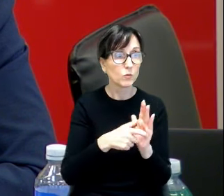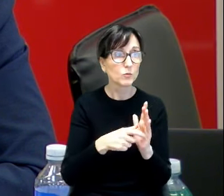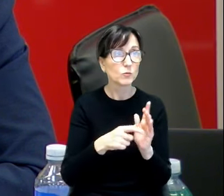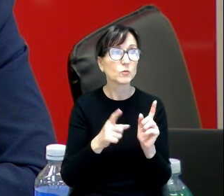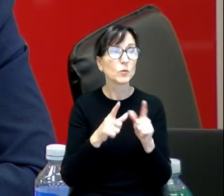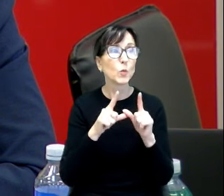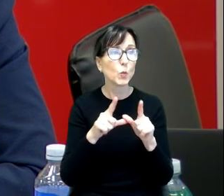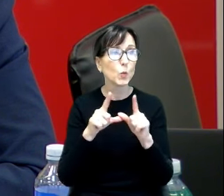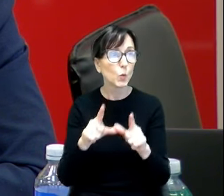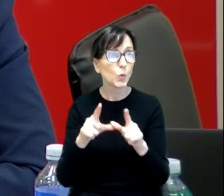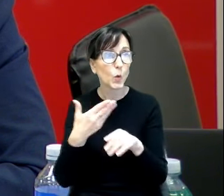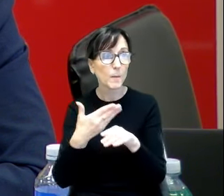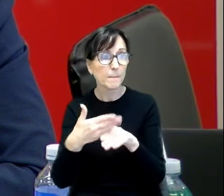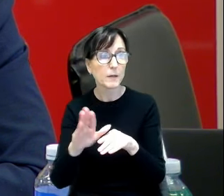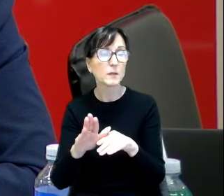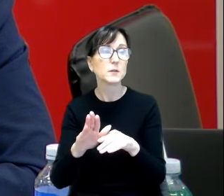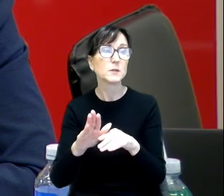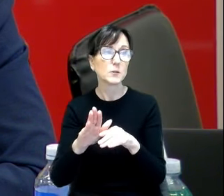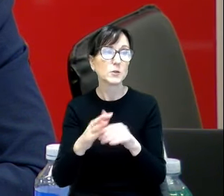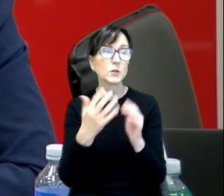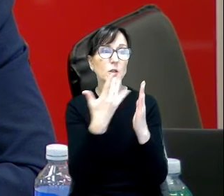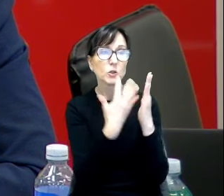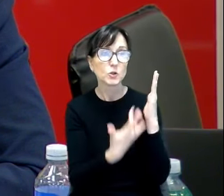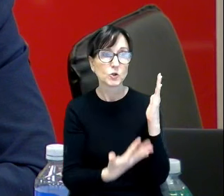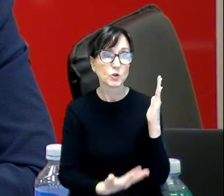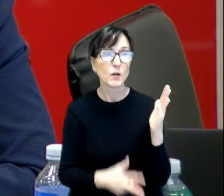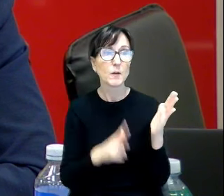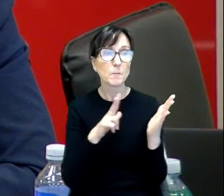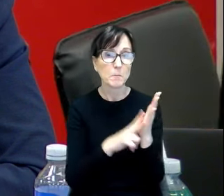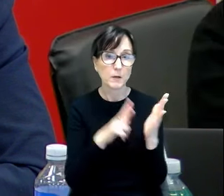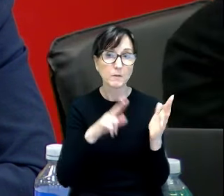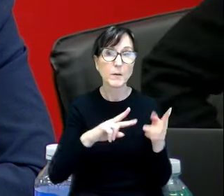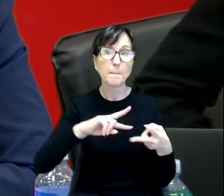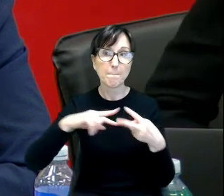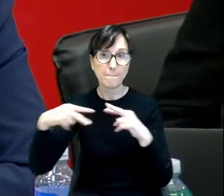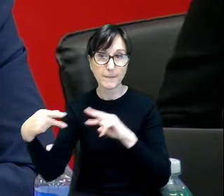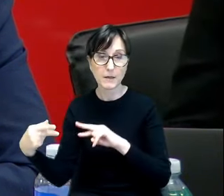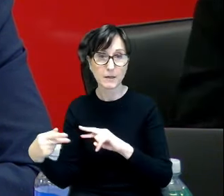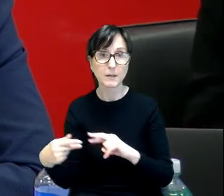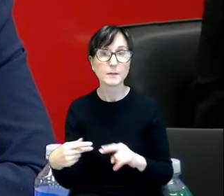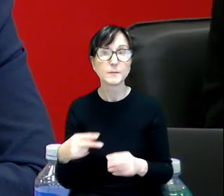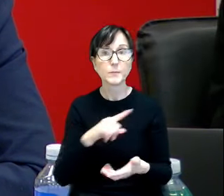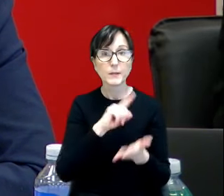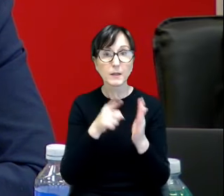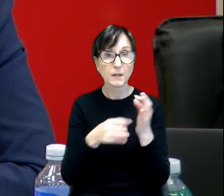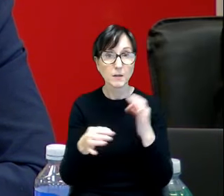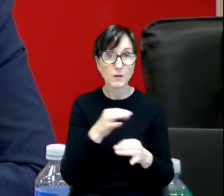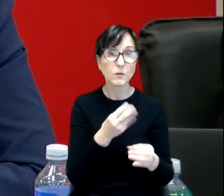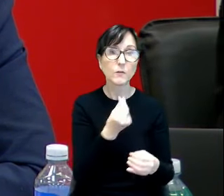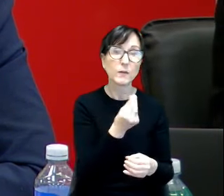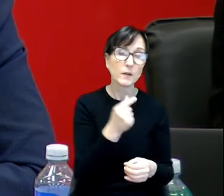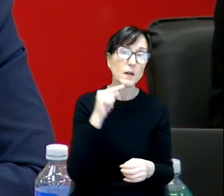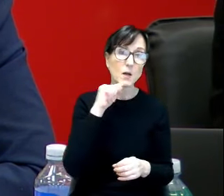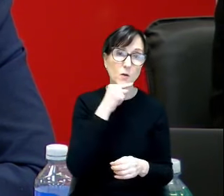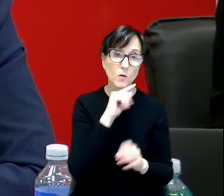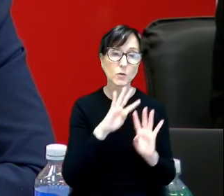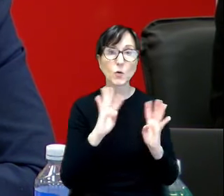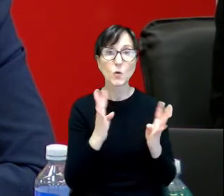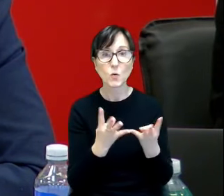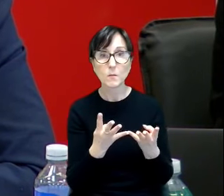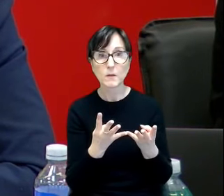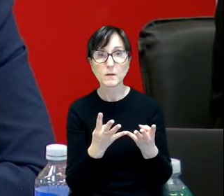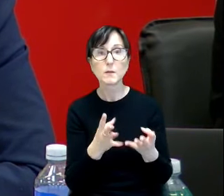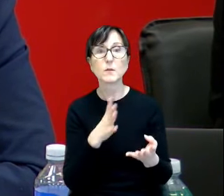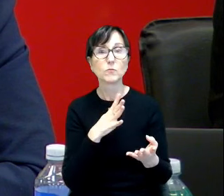paskirties pastatų sąrašo patvirtinimo pakeitimo klausimas buvo svarstytas finansų ir ekonomikos komitete pritarta be